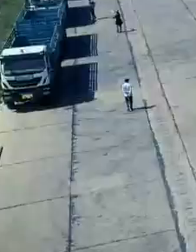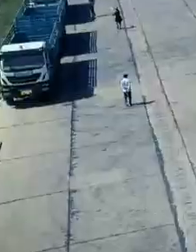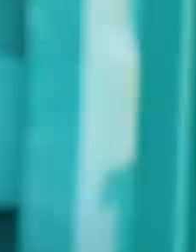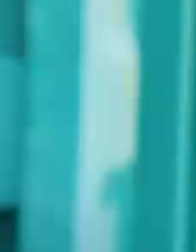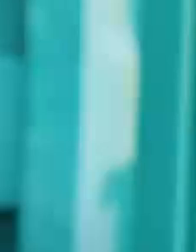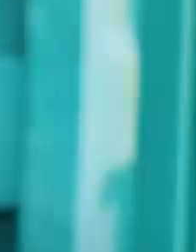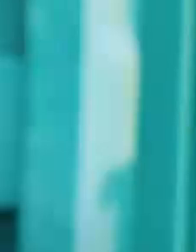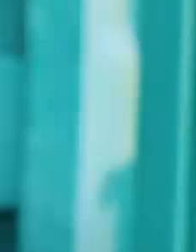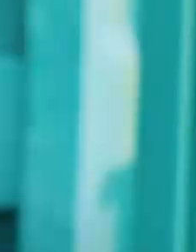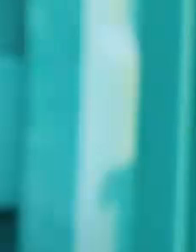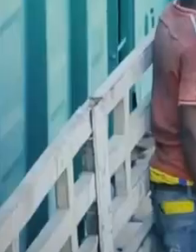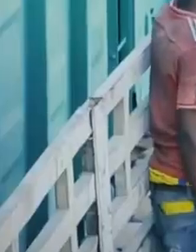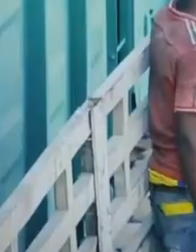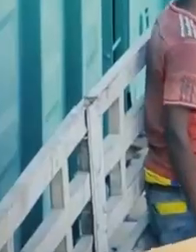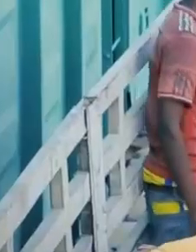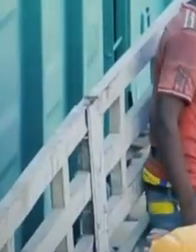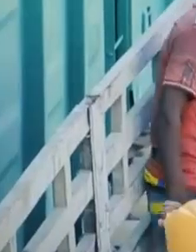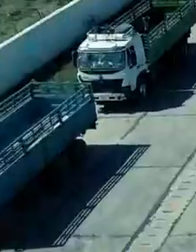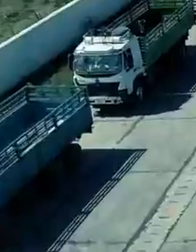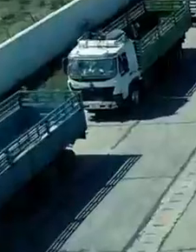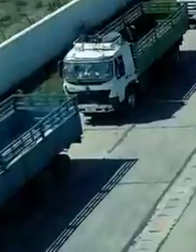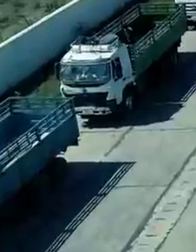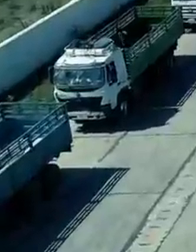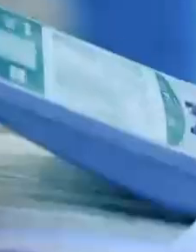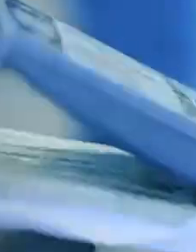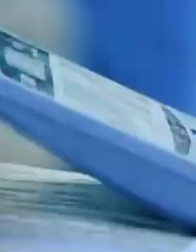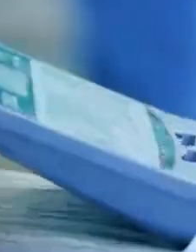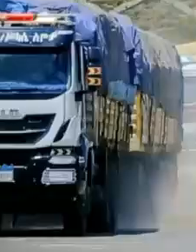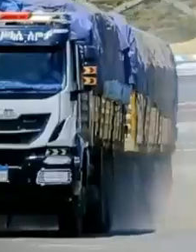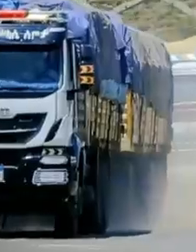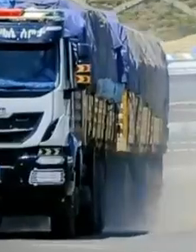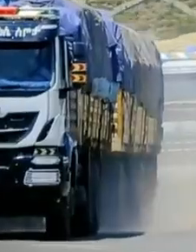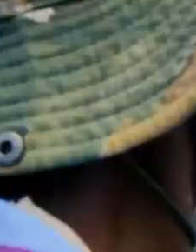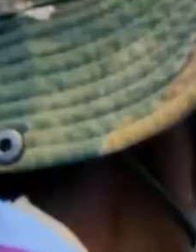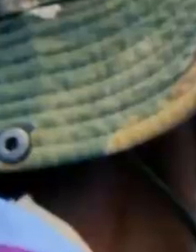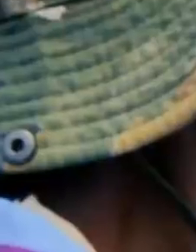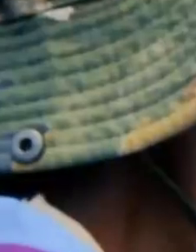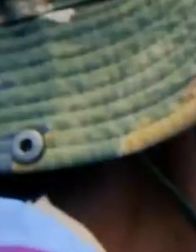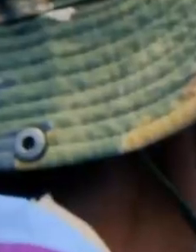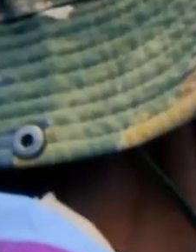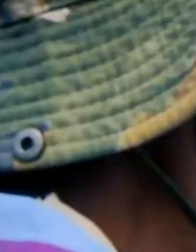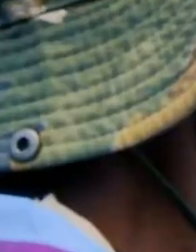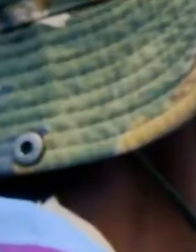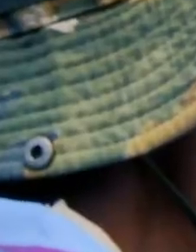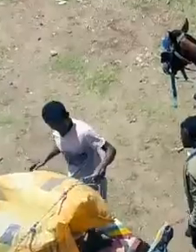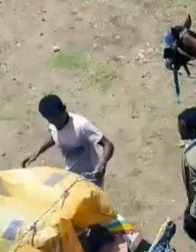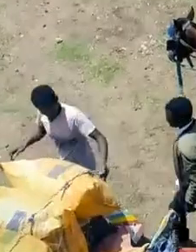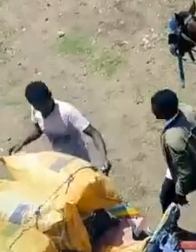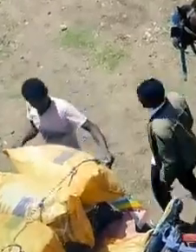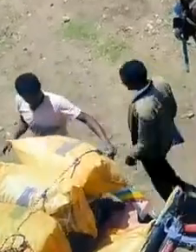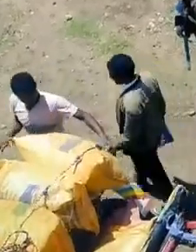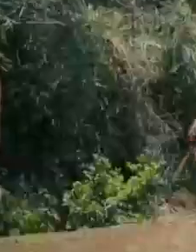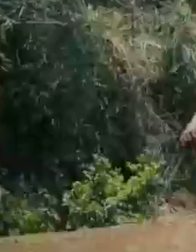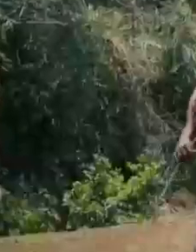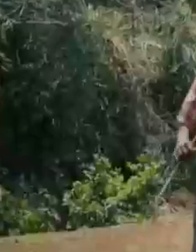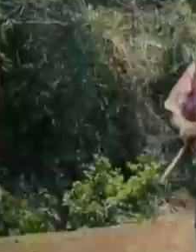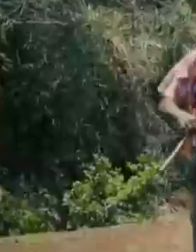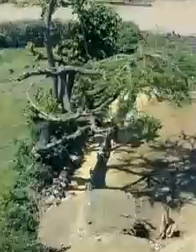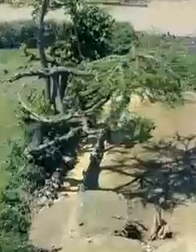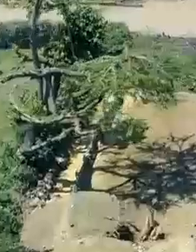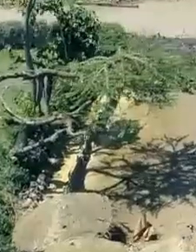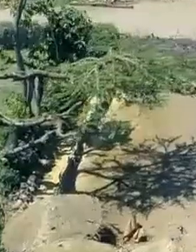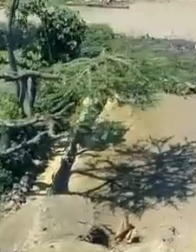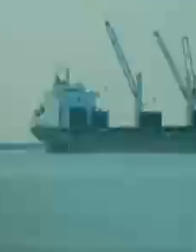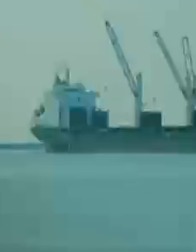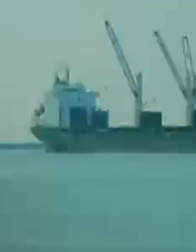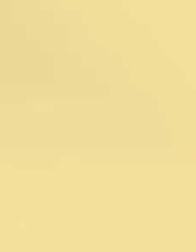በ2012 የምርት ዘመን 1.5 ሚሊዮን ሜትሪክ ቶን የአፈር ማዳበሪያ በየብስና በባህር አጓጉዞ በወቅቱ አርሶ አደሮች ደጅ ማድረስ የመጀመሪያ